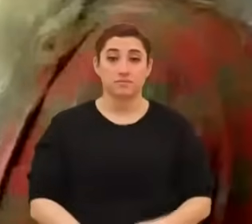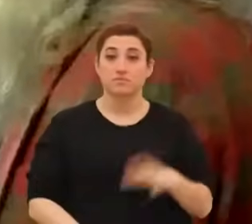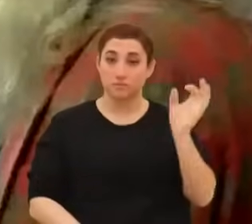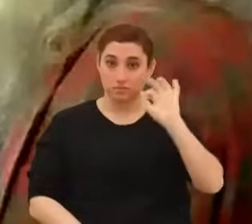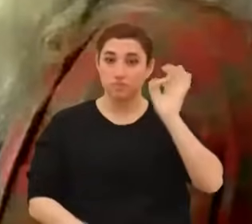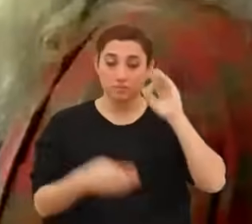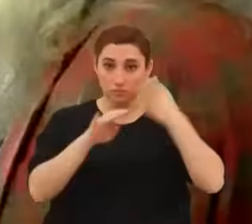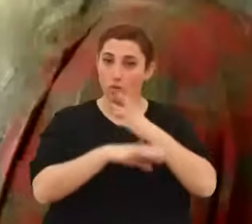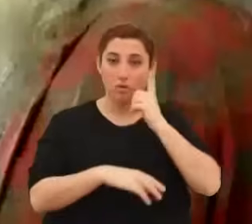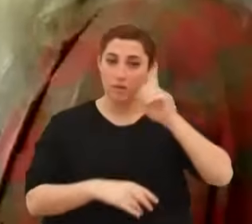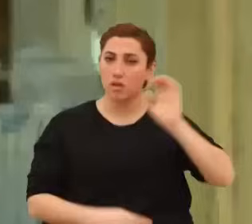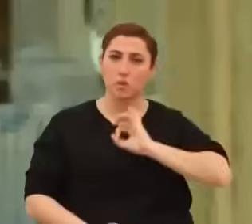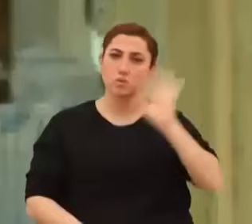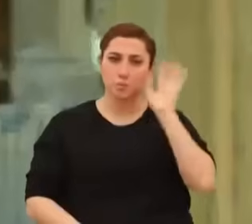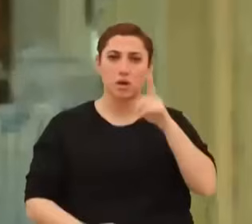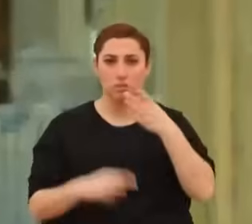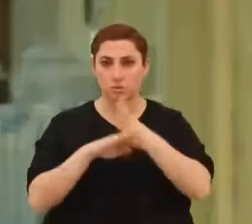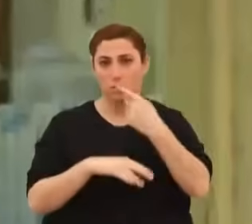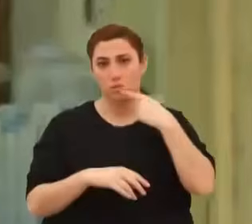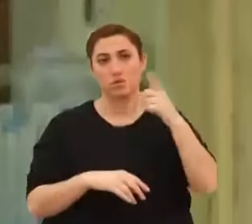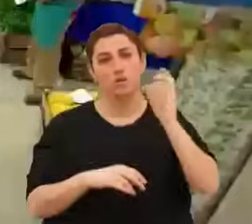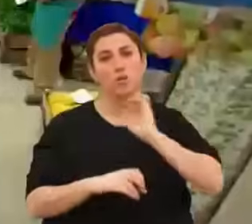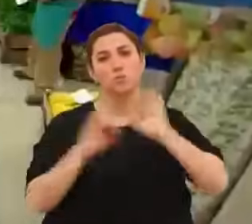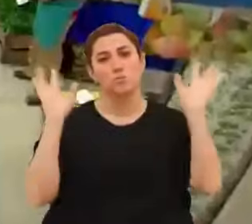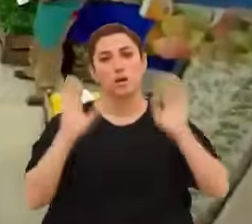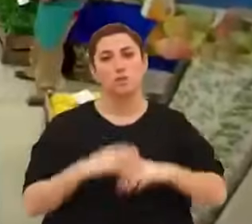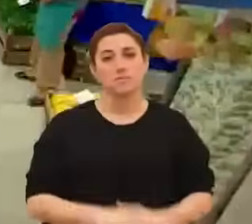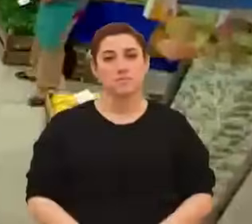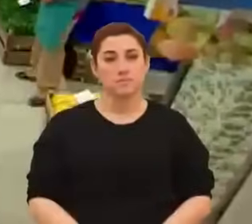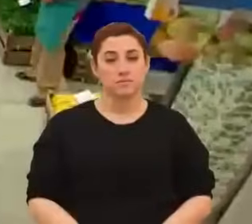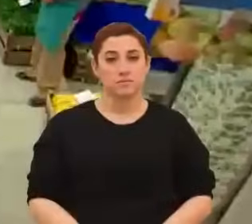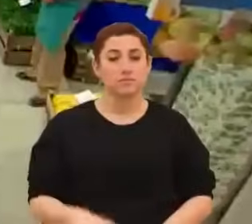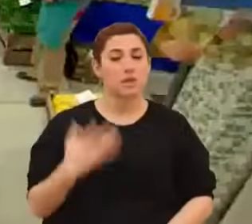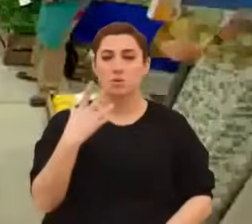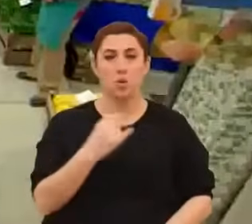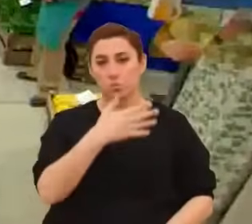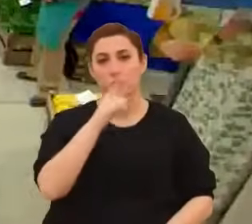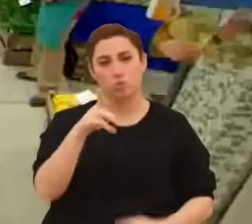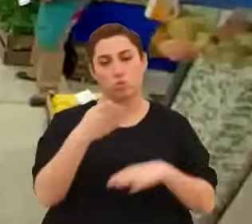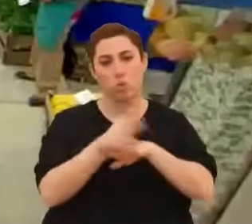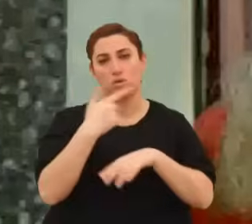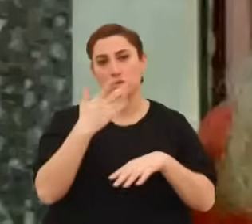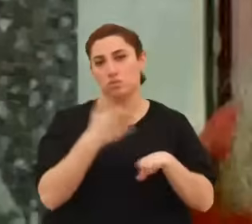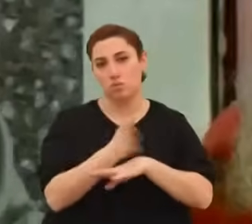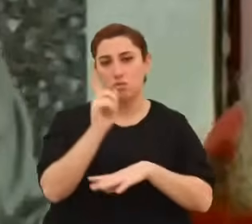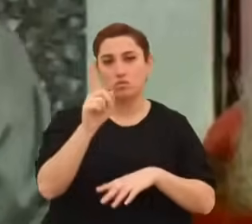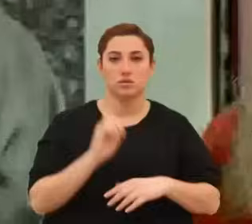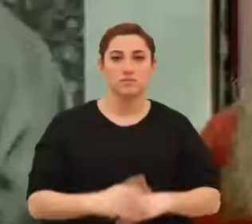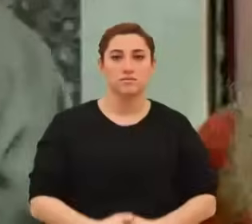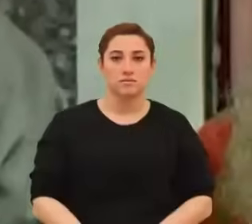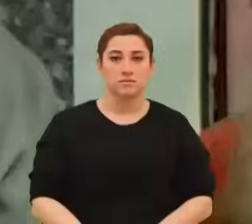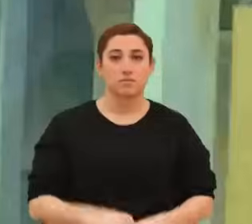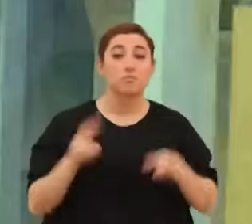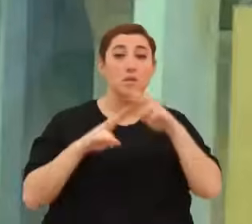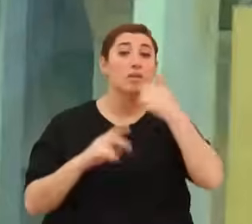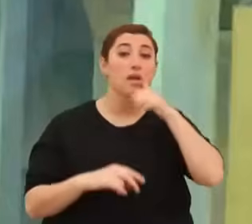Ve doğru vallahi helal. Doğru dedin bazı helal. Bu nasıl dedin onu bilmiyorum ama bu doğru dedin. Doğru dedin.